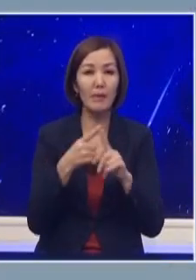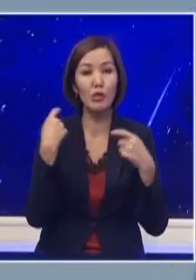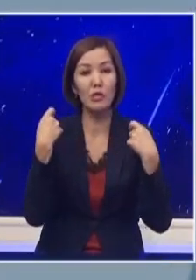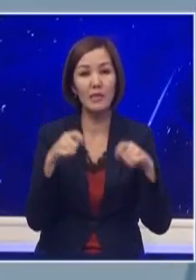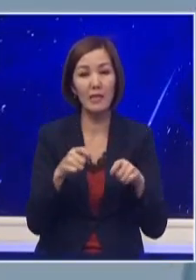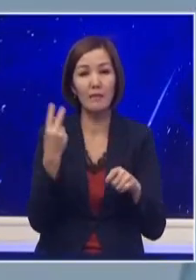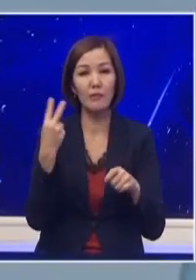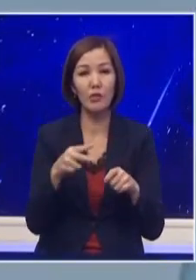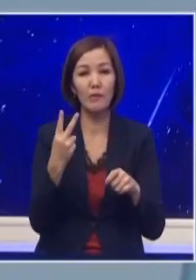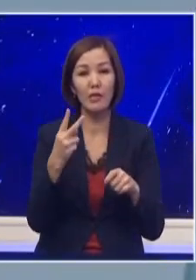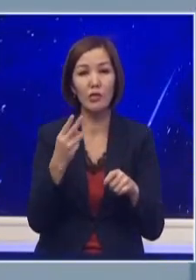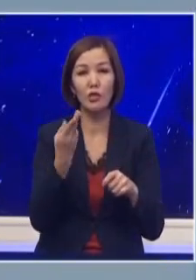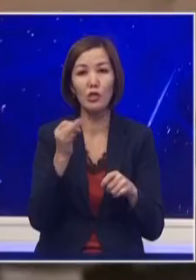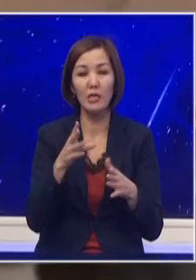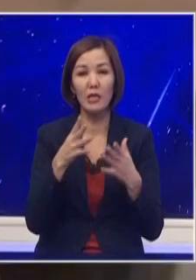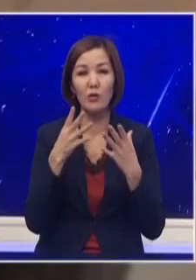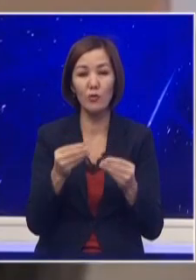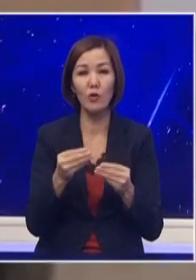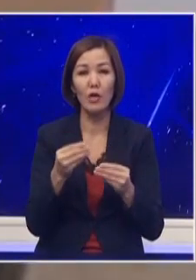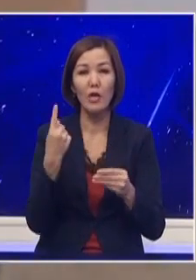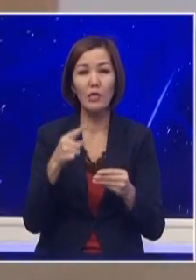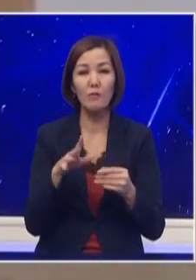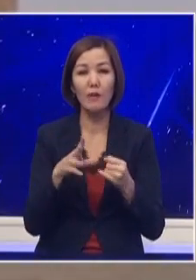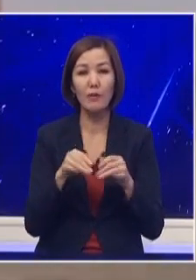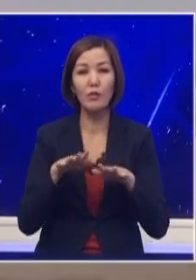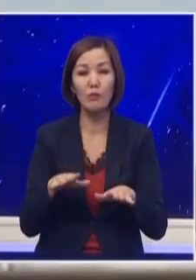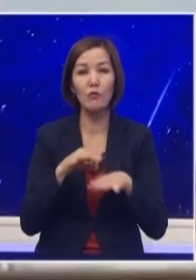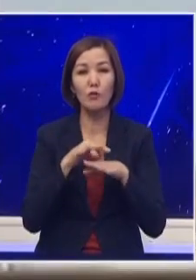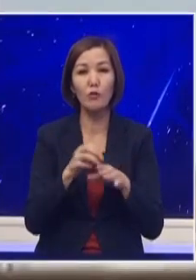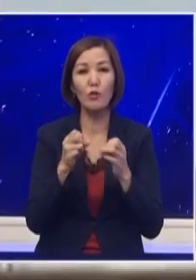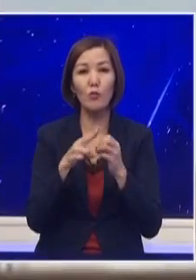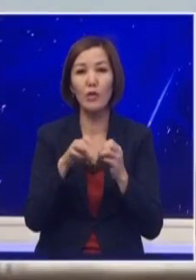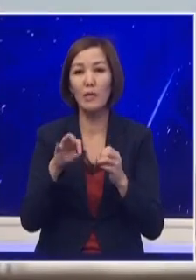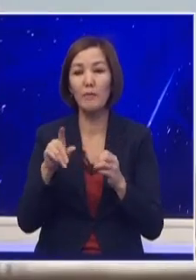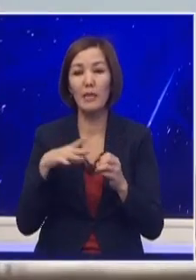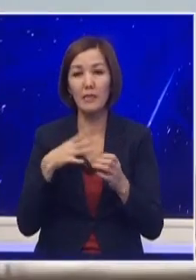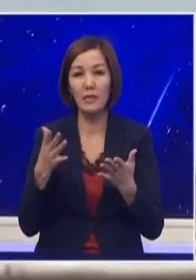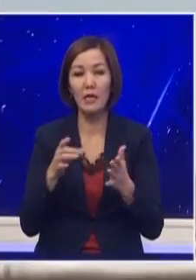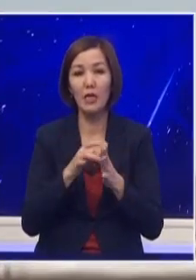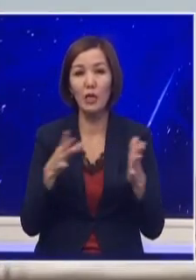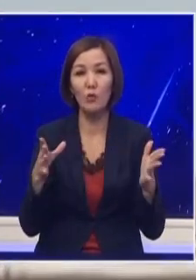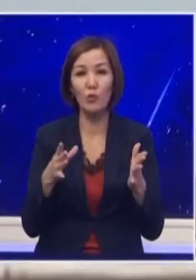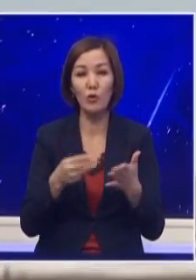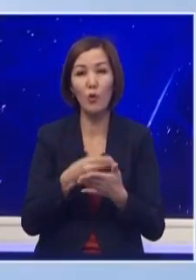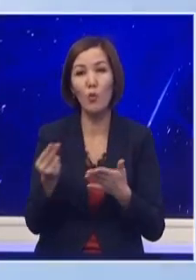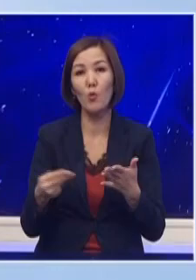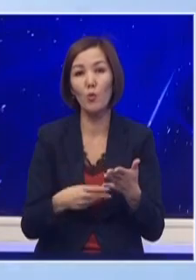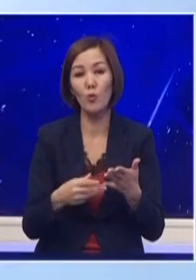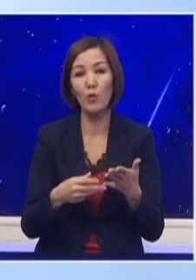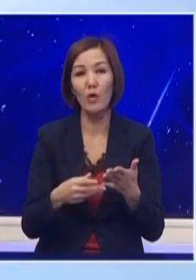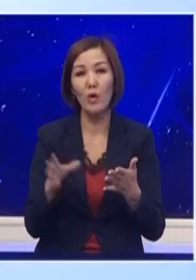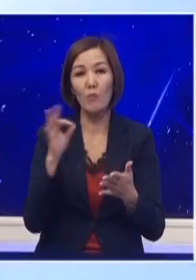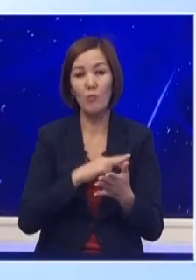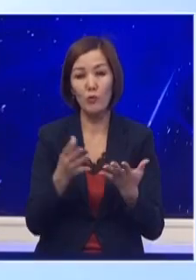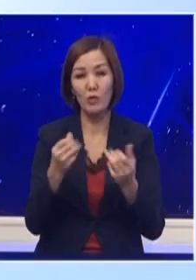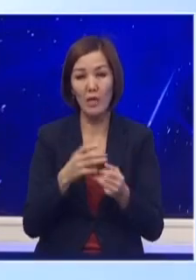ағымдағы жылдың 22 шілдесінде 21 учаске бойынша өткен. Онда 12 миллиард теңге мөлшерінде рекордтық қол қою бонус алынды, деді